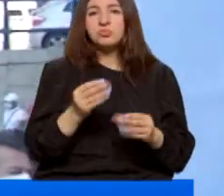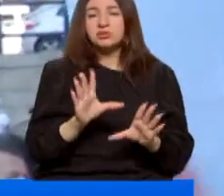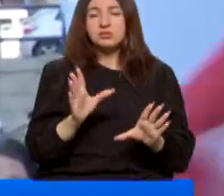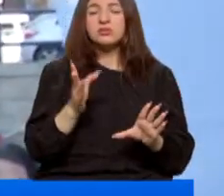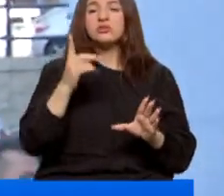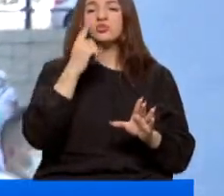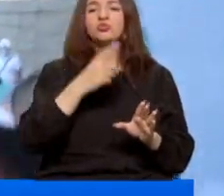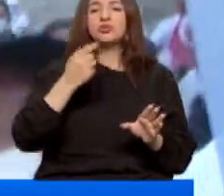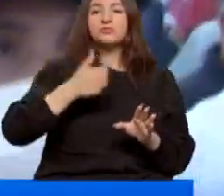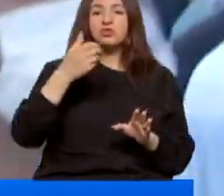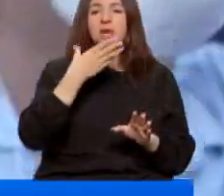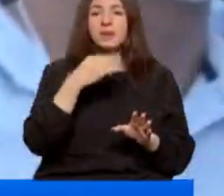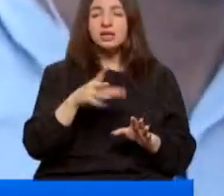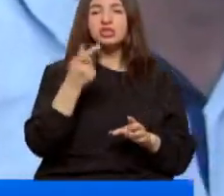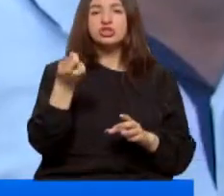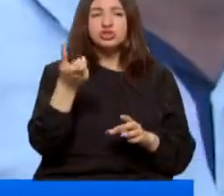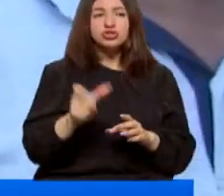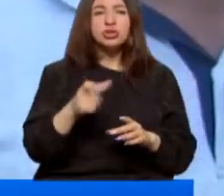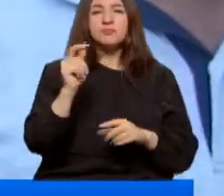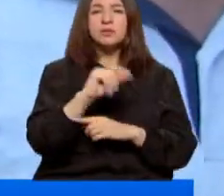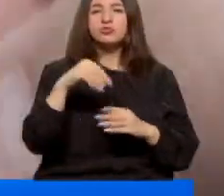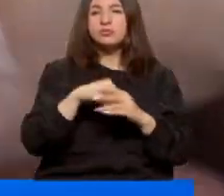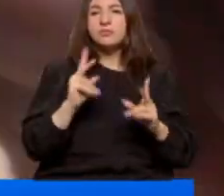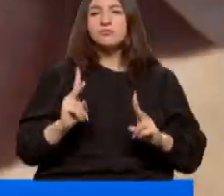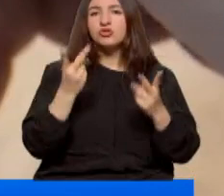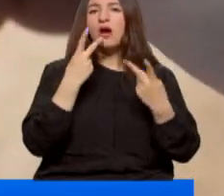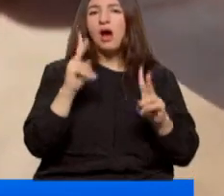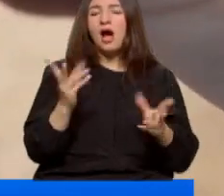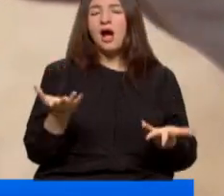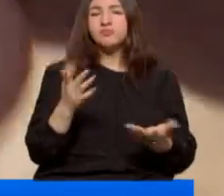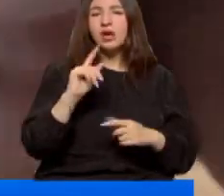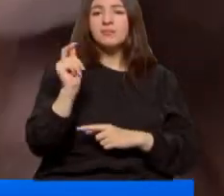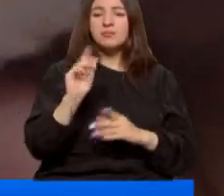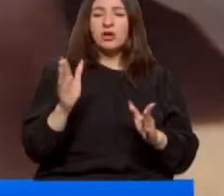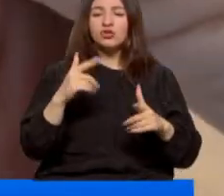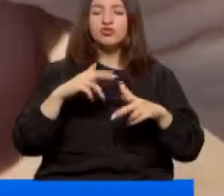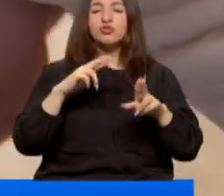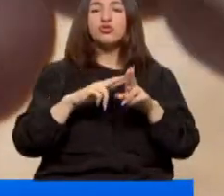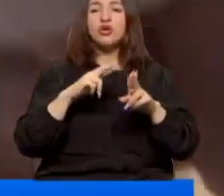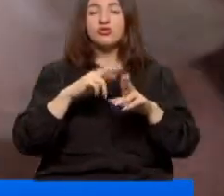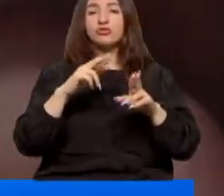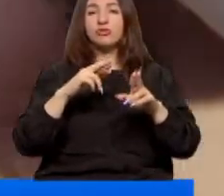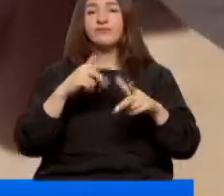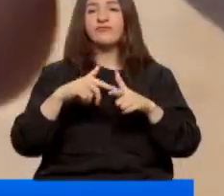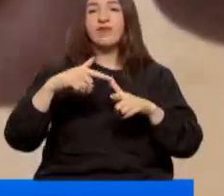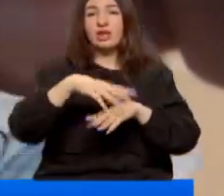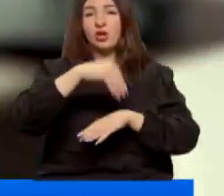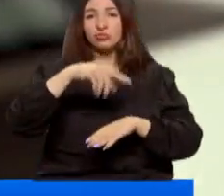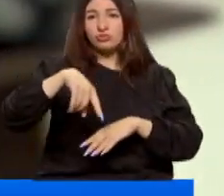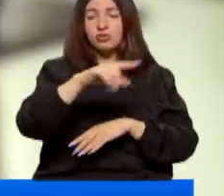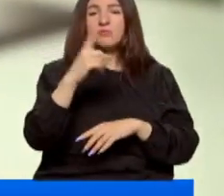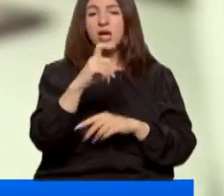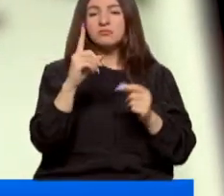gerçekleşmedi. Cumhurbaşkanı emekli, işçi, memur için bir müjde açıklamadı. Memur konfederasyonlarının enflasyon farkı ay ay